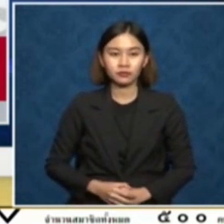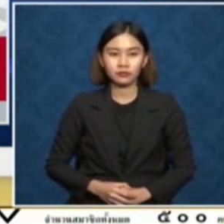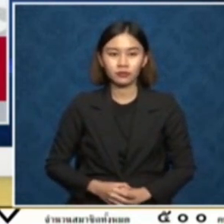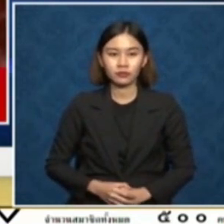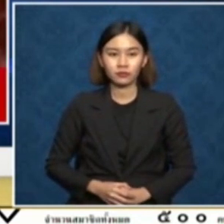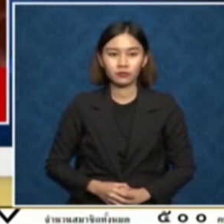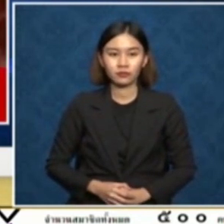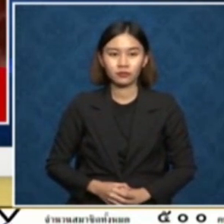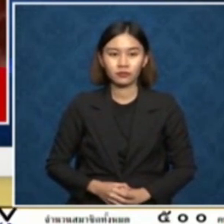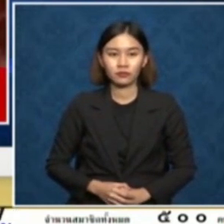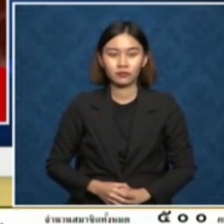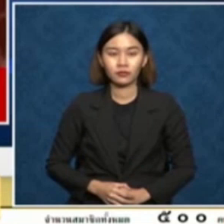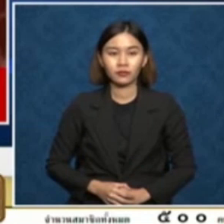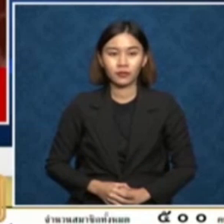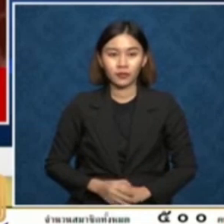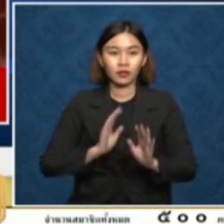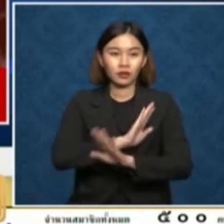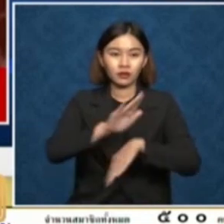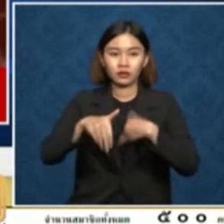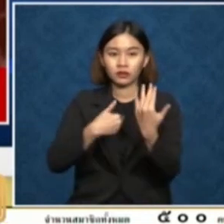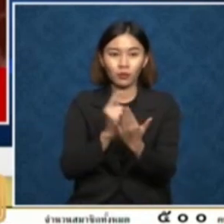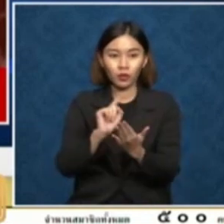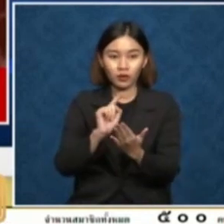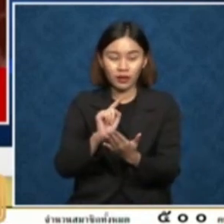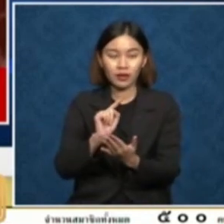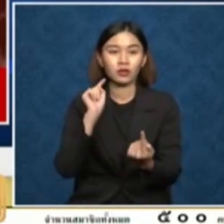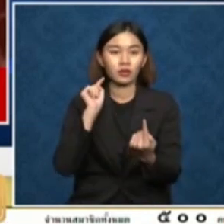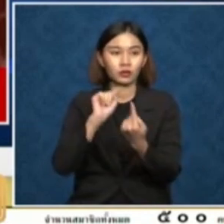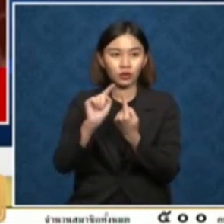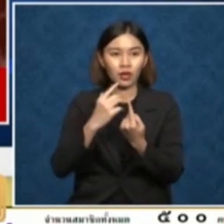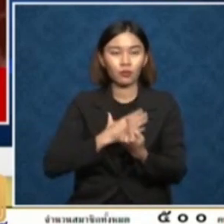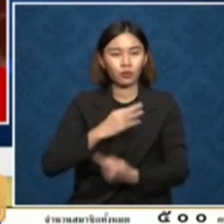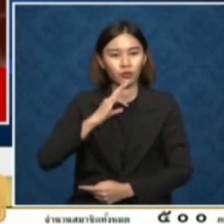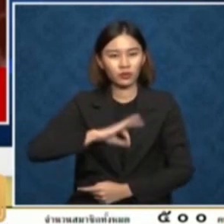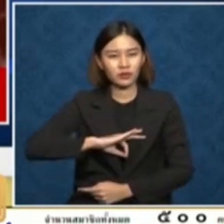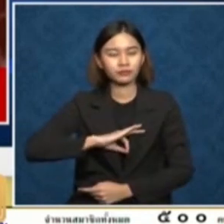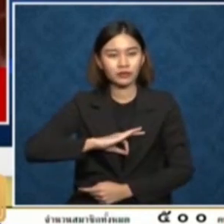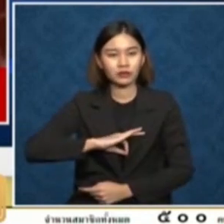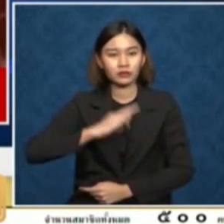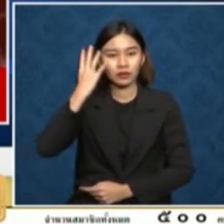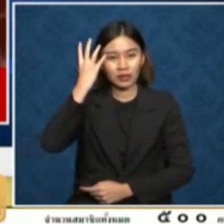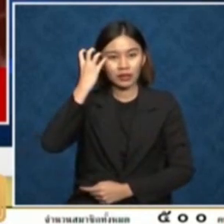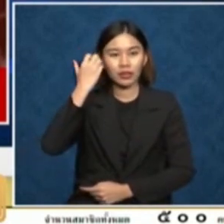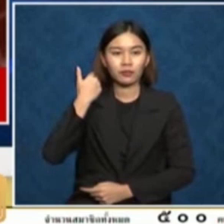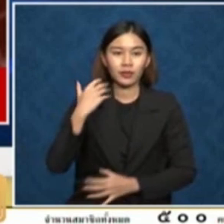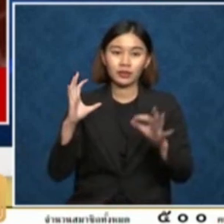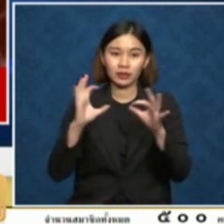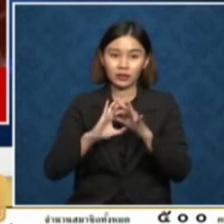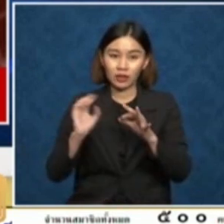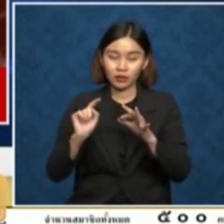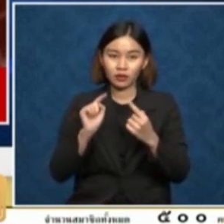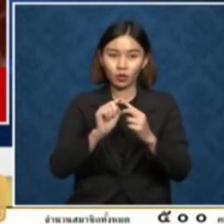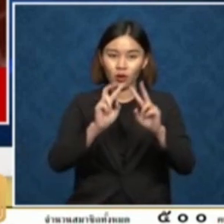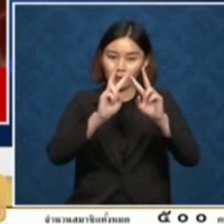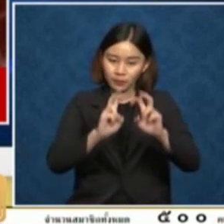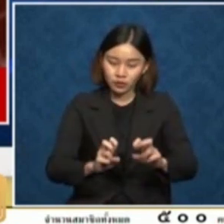ำเนิดอะไรมีเพศวิถีแบบไหนหรือเลือกว่าจะใช้คำนำหน้าอย่างไรด้วยเช่นเดียวกันครับ